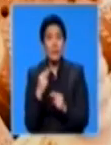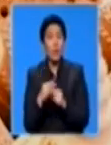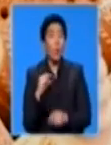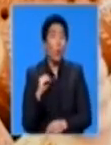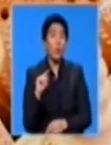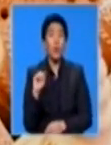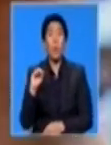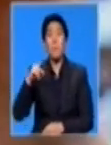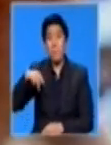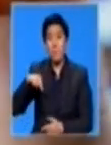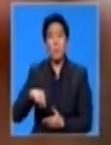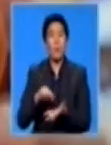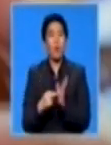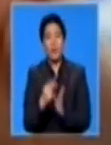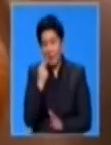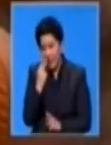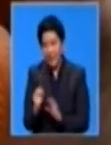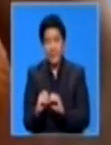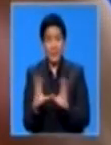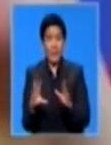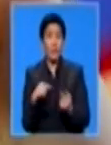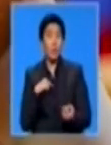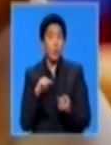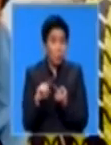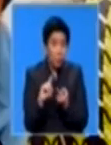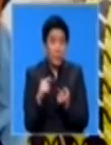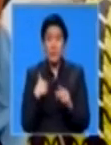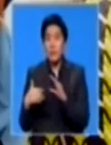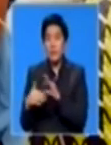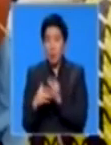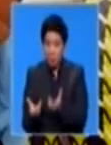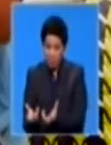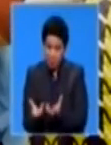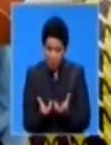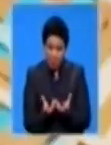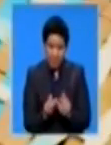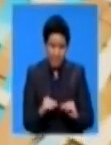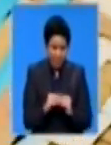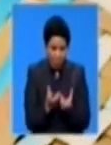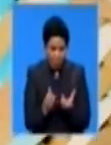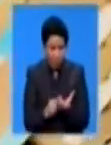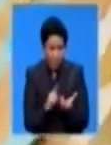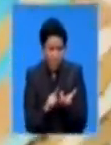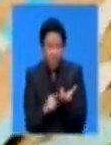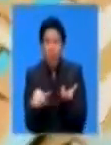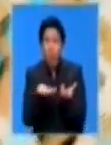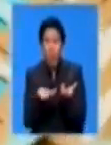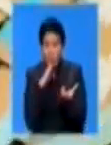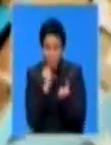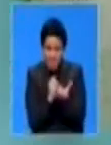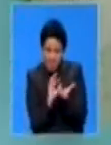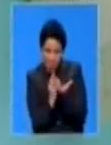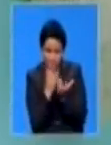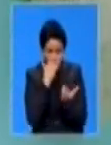ได้เป็นอย่างดีนะครับในเรื่องของการเพิ่มมูลค่าสร้างนวัตกรรมนะครับ